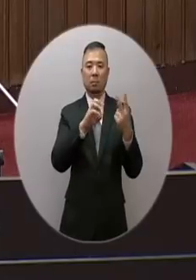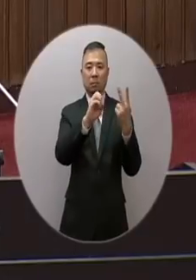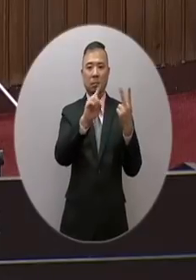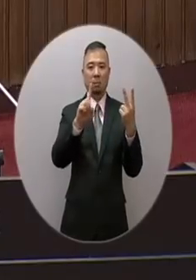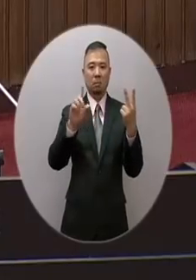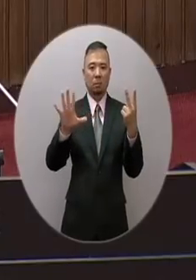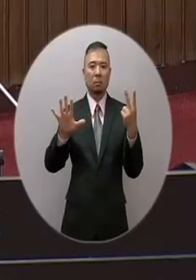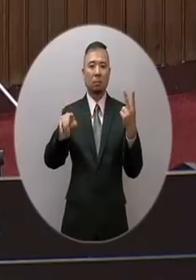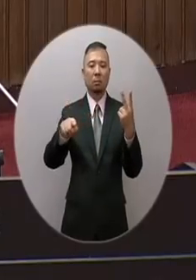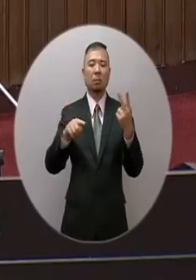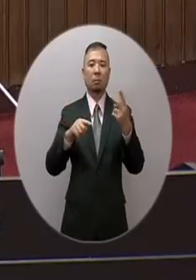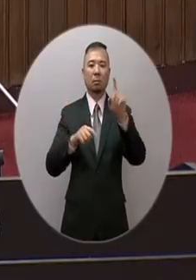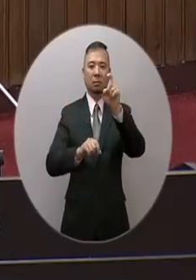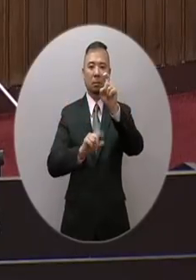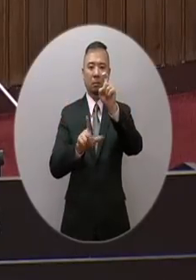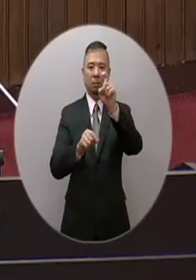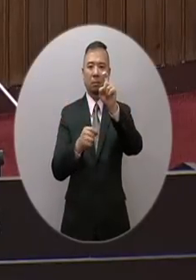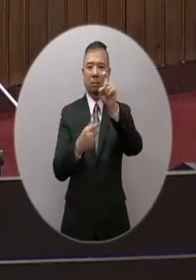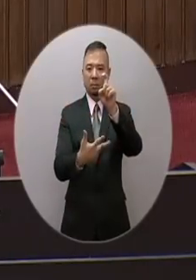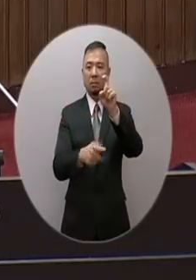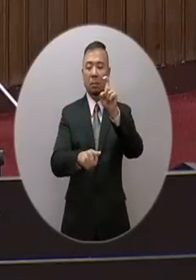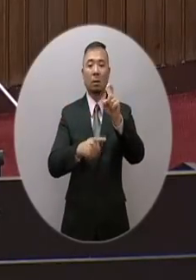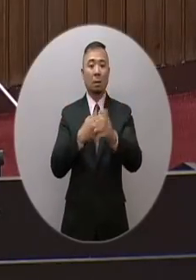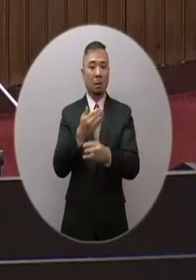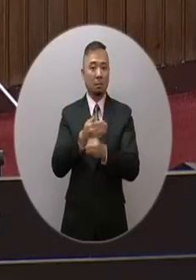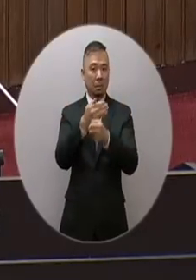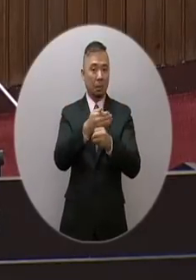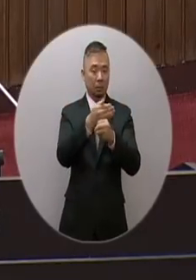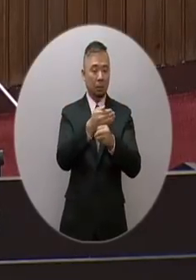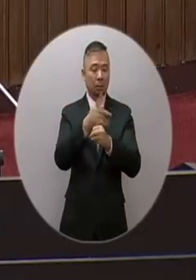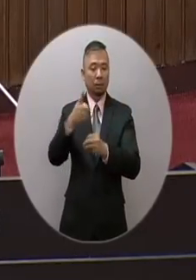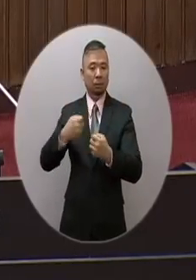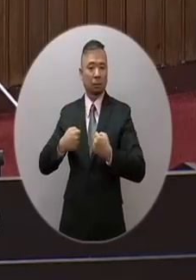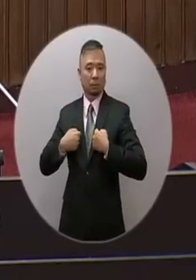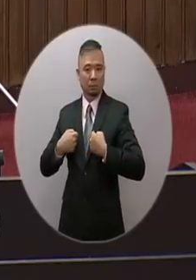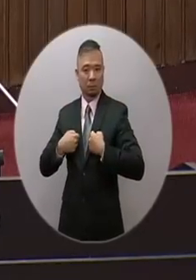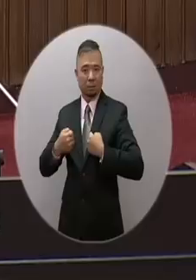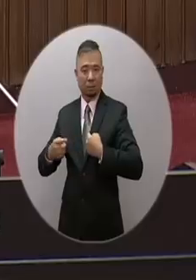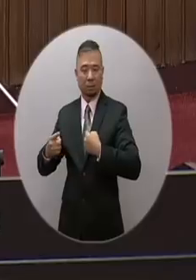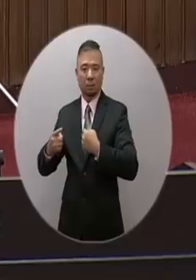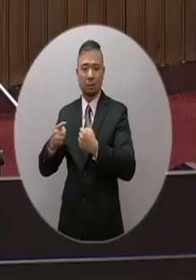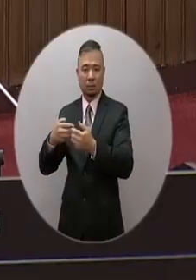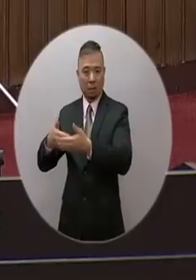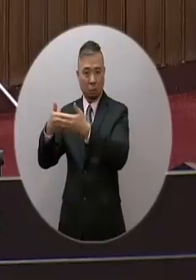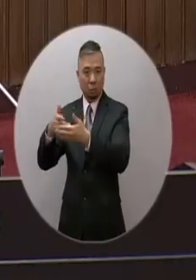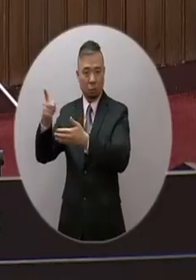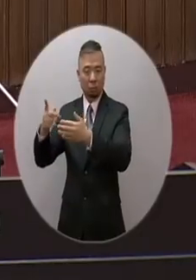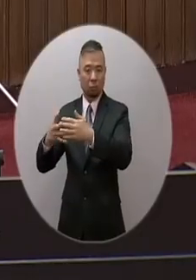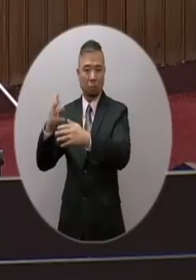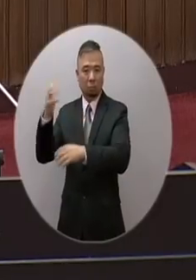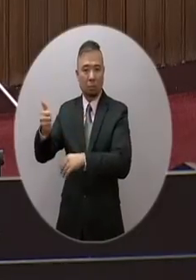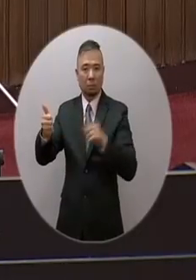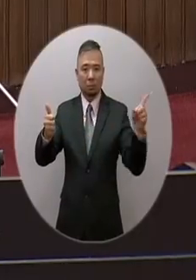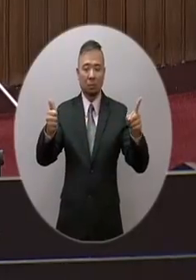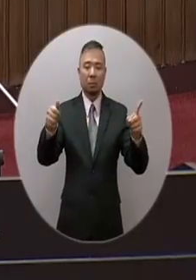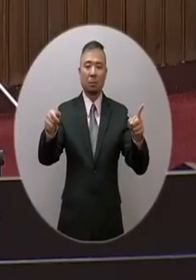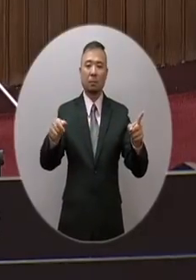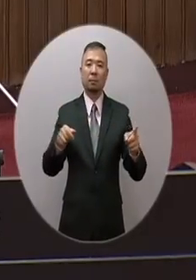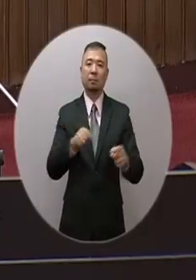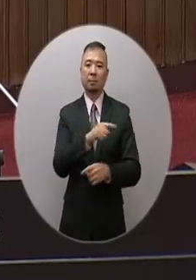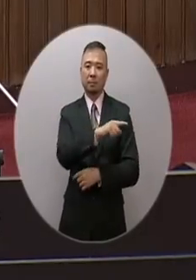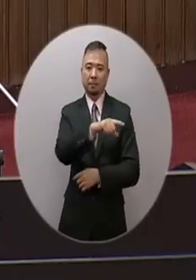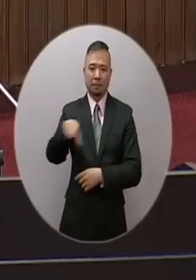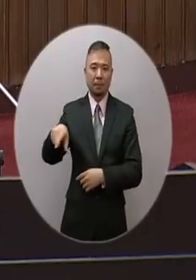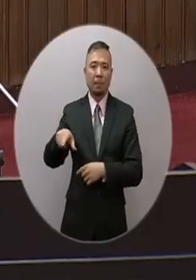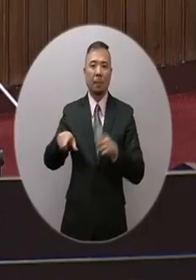2015年11月7日，马英九总统与习近平主席以两岸领导人非两岸负